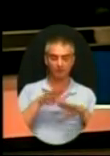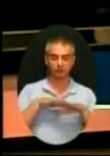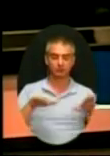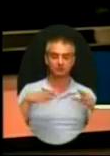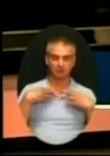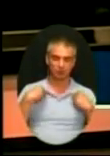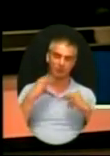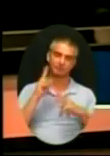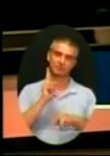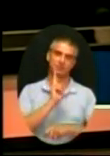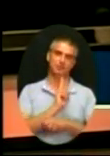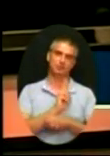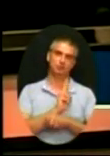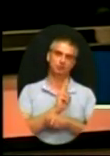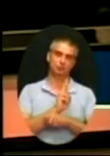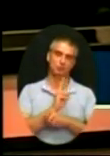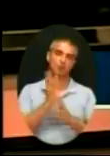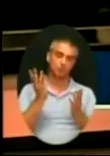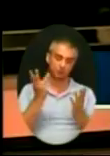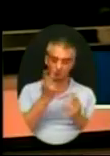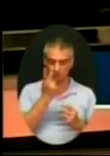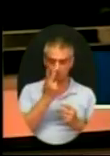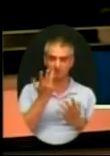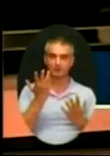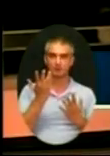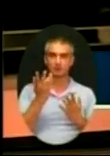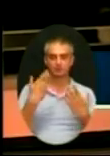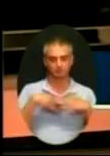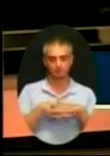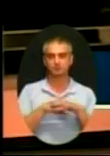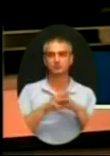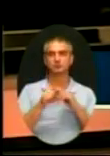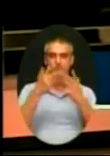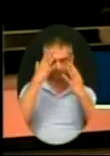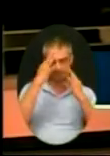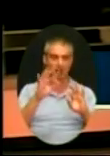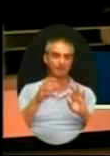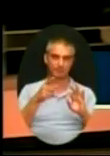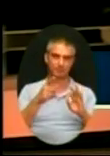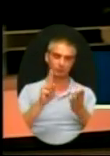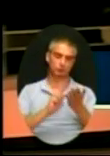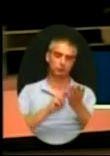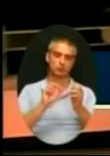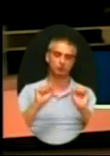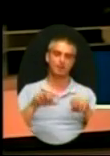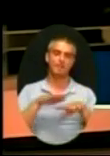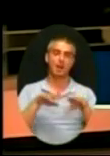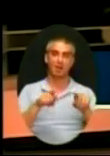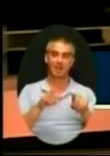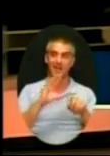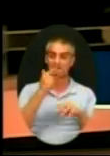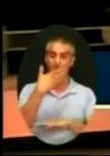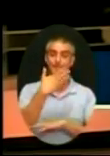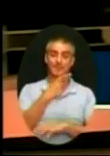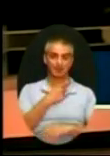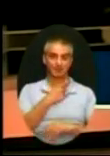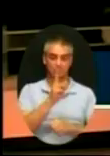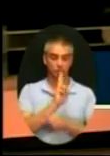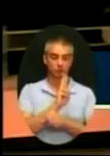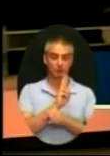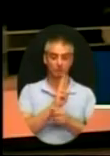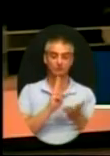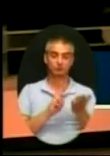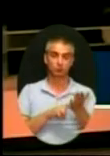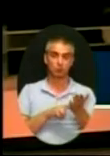שדה דוב, חובה עלינו למצות את כל המהלכים, כמובן, בכפוף לזה שמכבדים את הזכויות של בעלי הקרקע, ואם המדינה